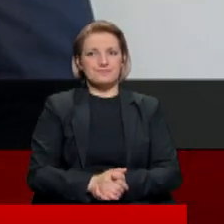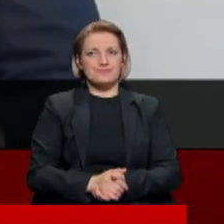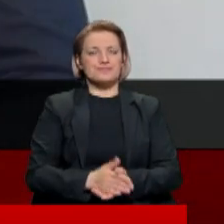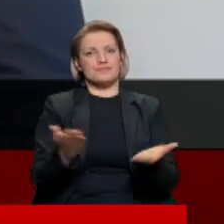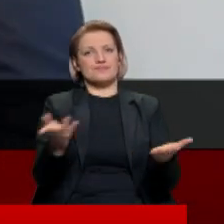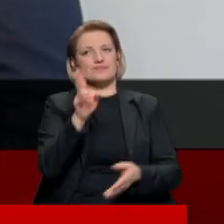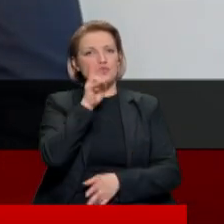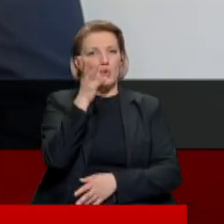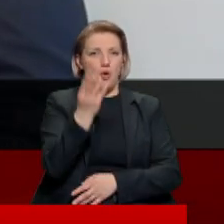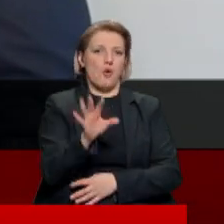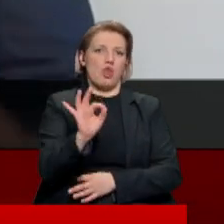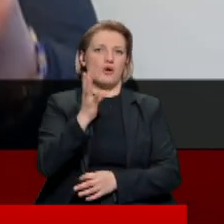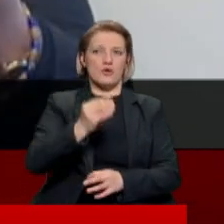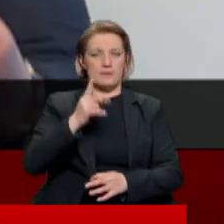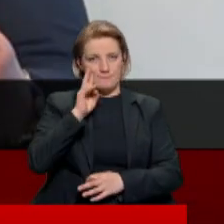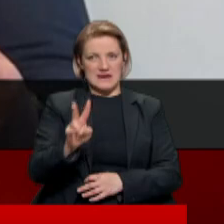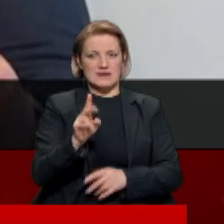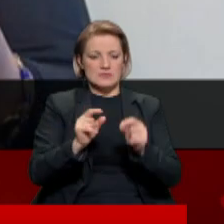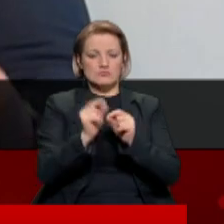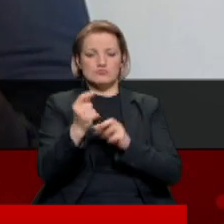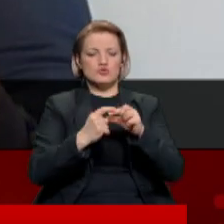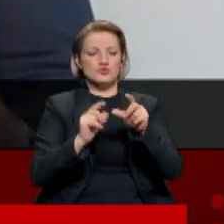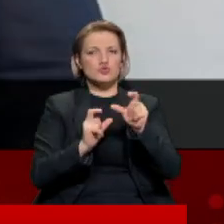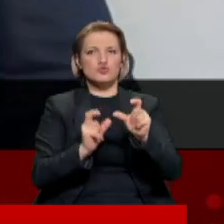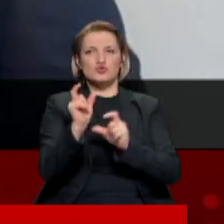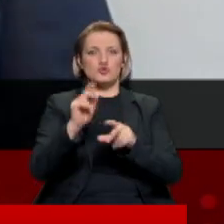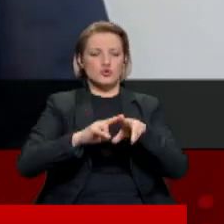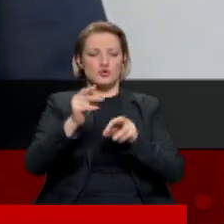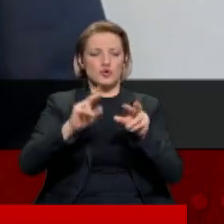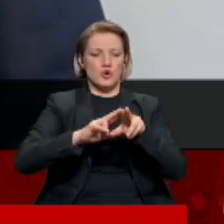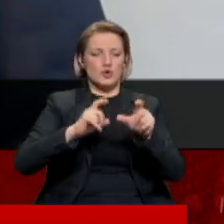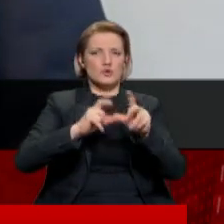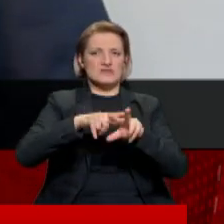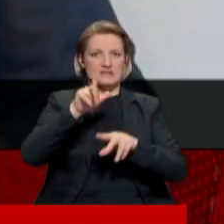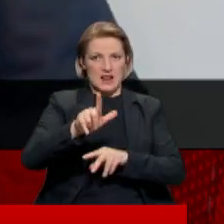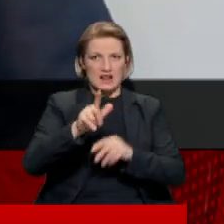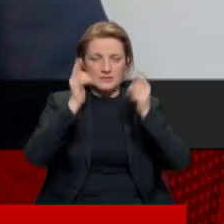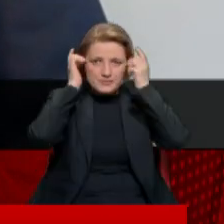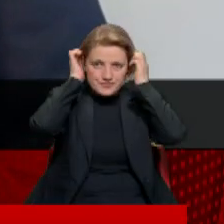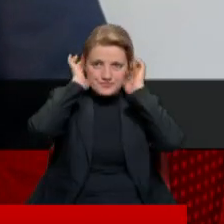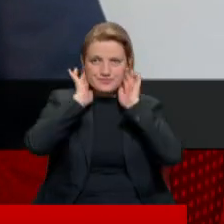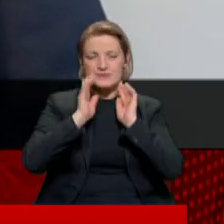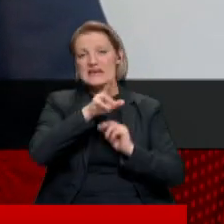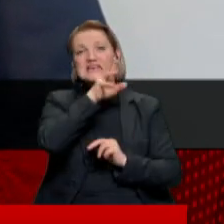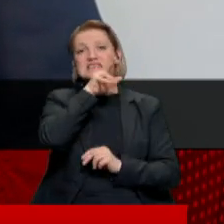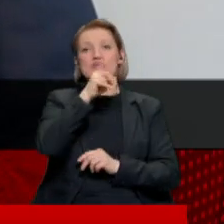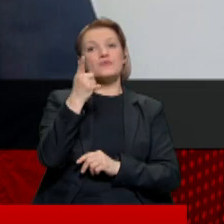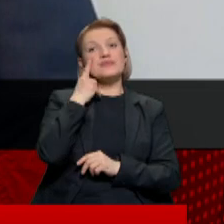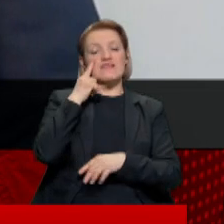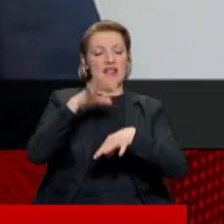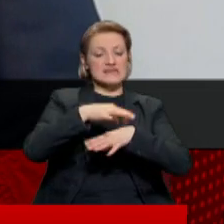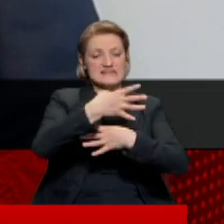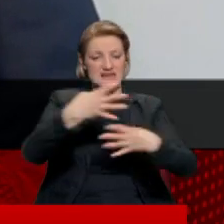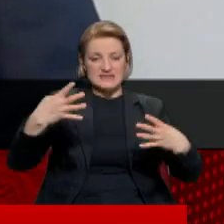Ve nihayet öyle oldu. Bakın Burcu Köksal'la biz, Mustafa Kemal'le... İskender, İskenderun Devlet Hastanesi ile